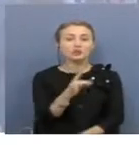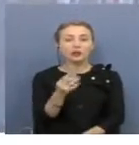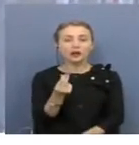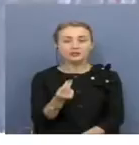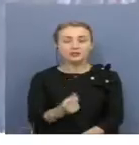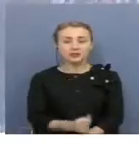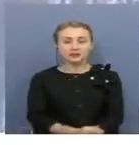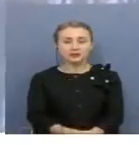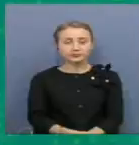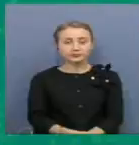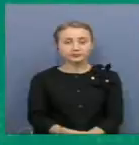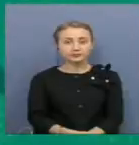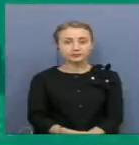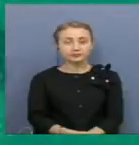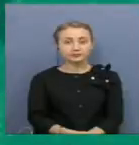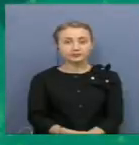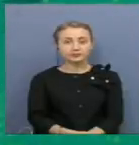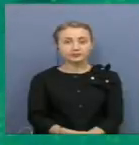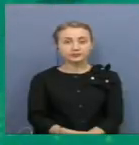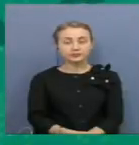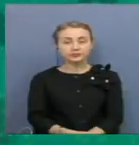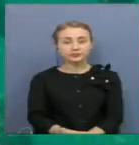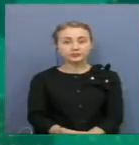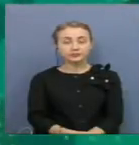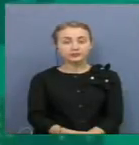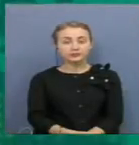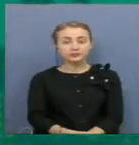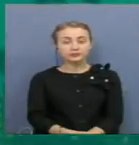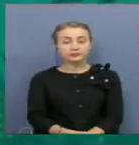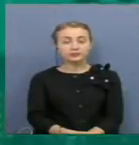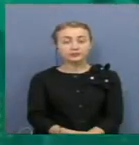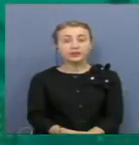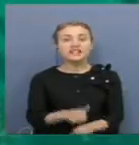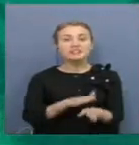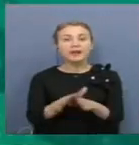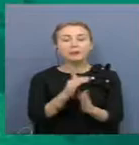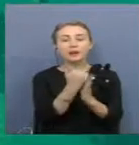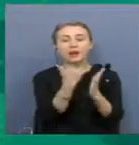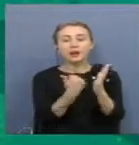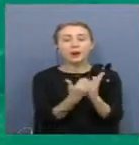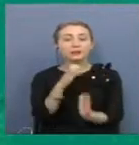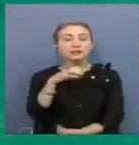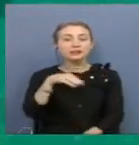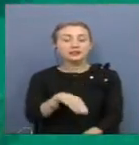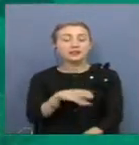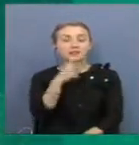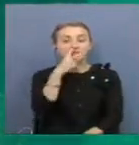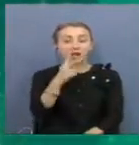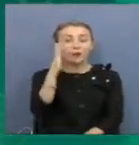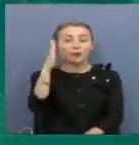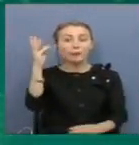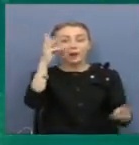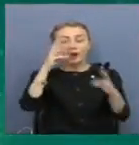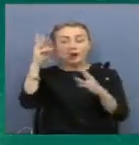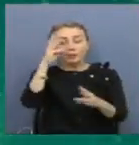ақпарат. Біржан Сал ауданында тұңғыш президент елбасының тарихи құжаты болашаққа бағдар рухани жаңғыру